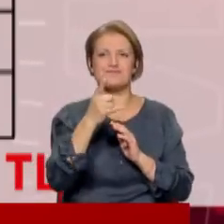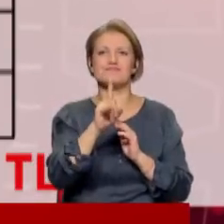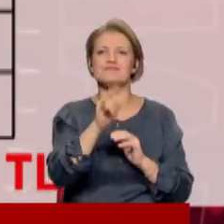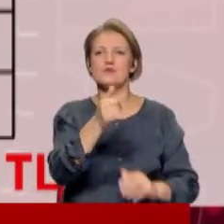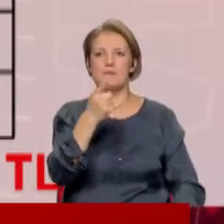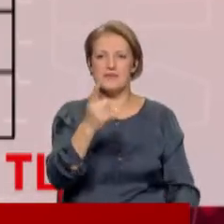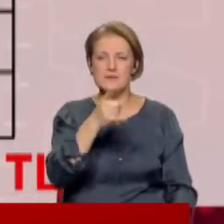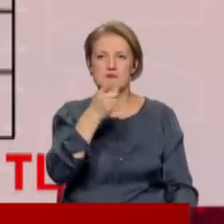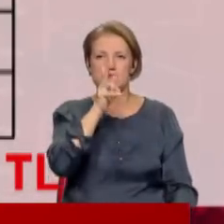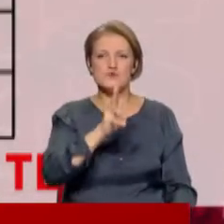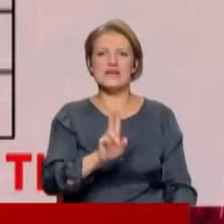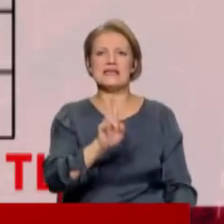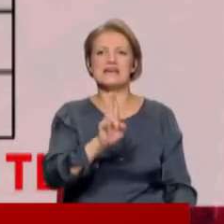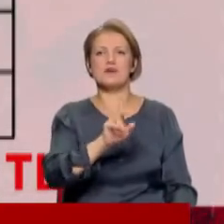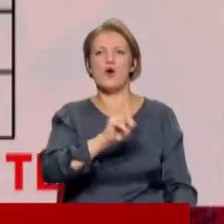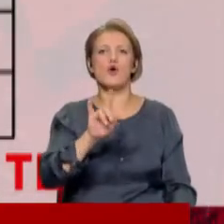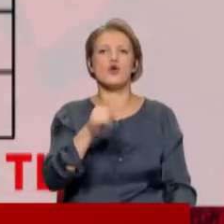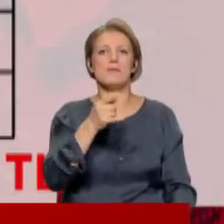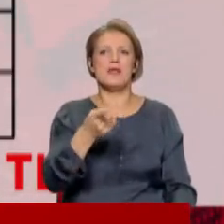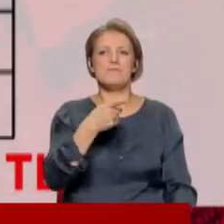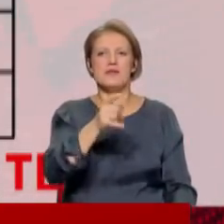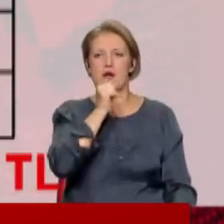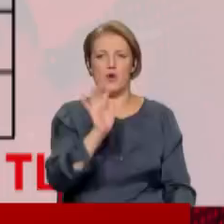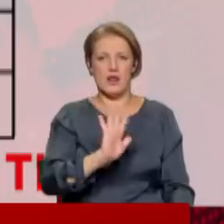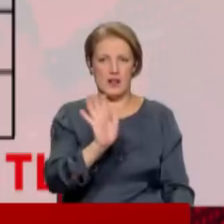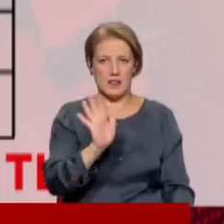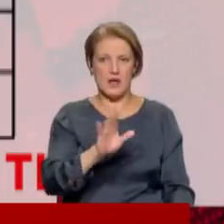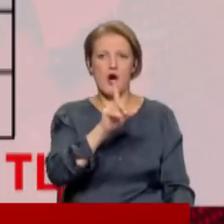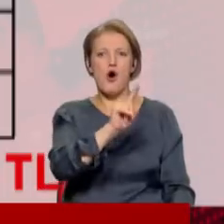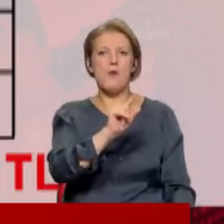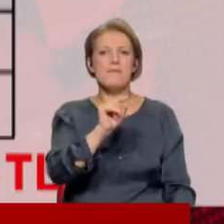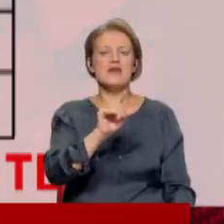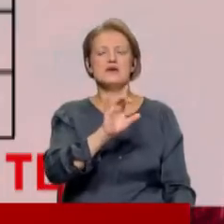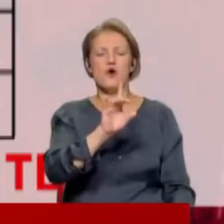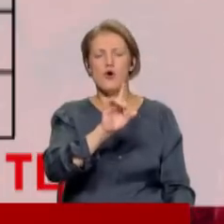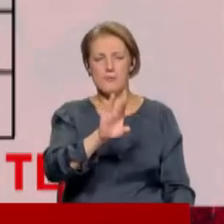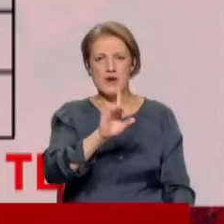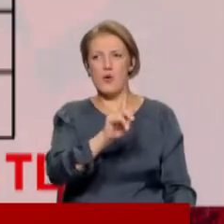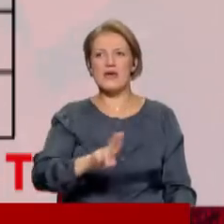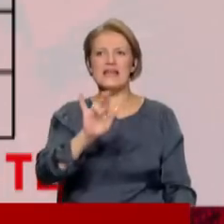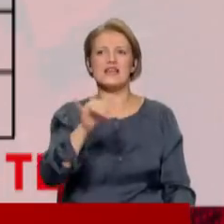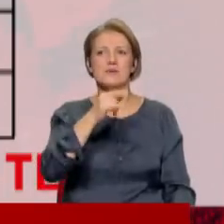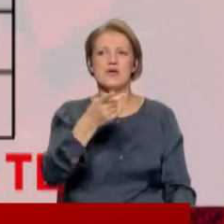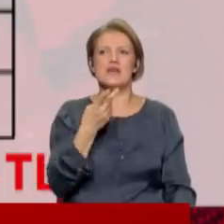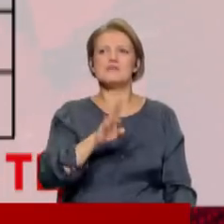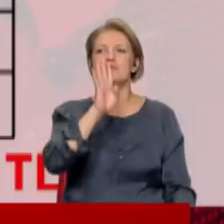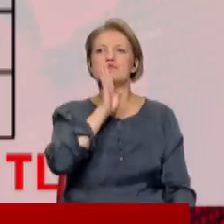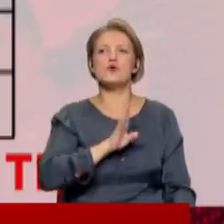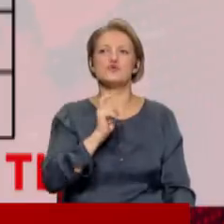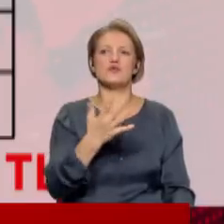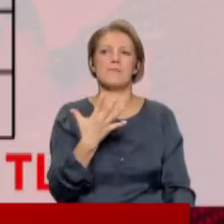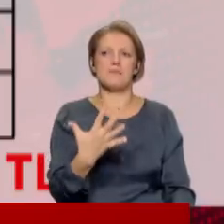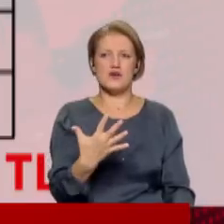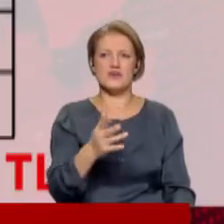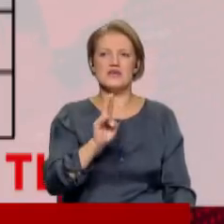1390 lira, 7-10 kilometre arası 1650 lira, 15-17 kilometre arası 2495